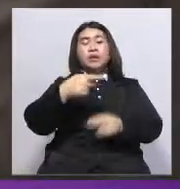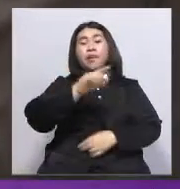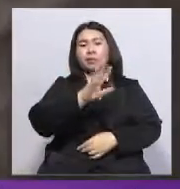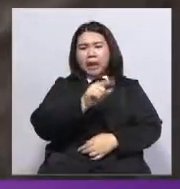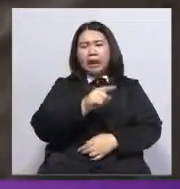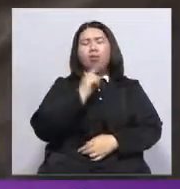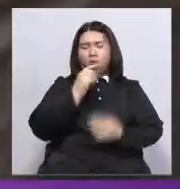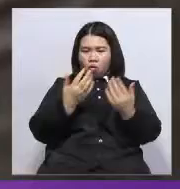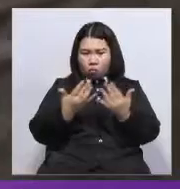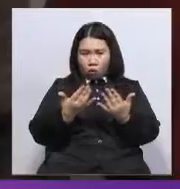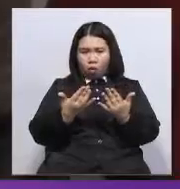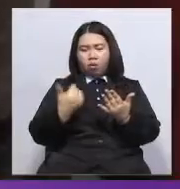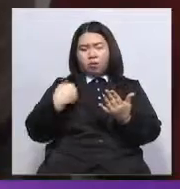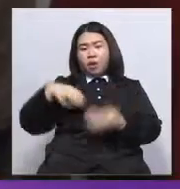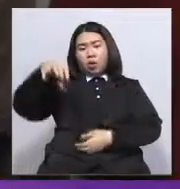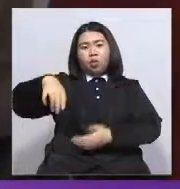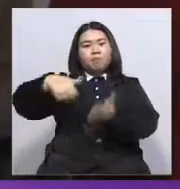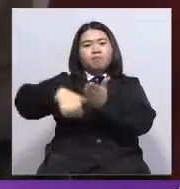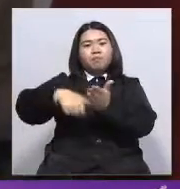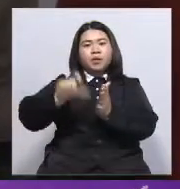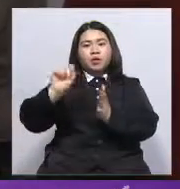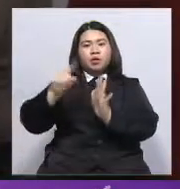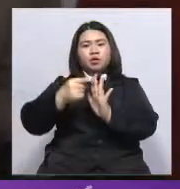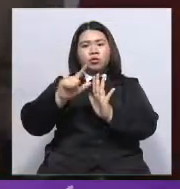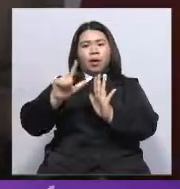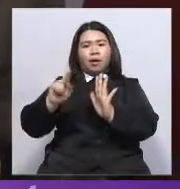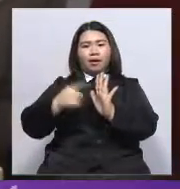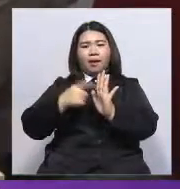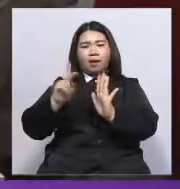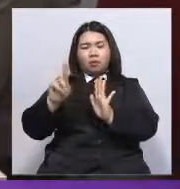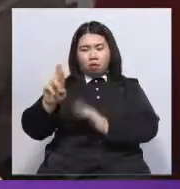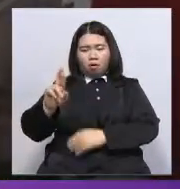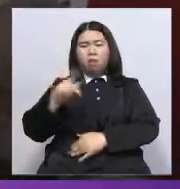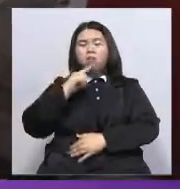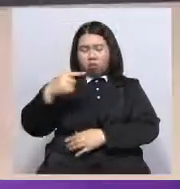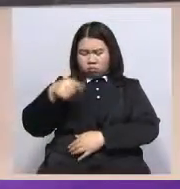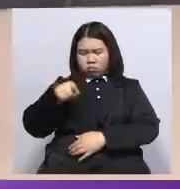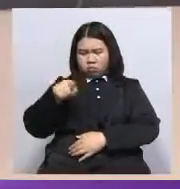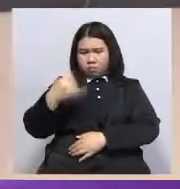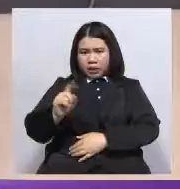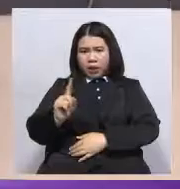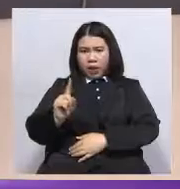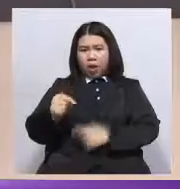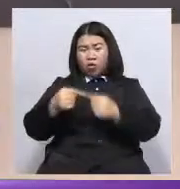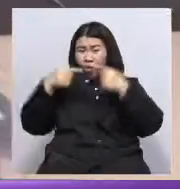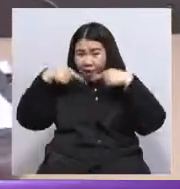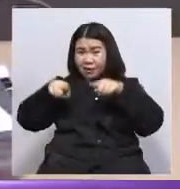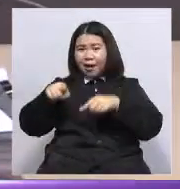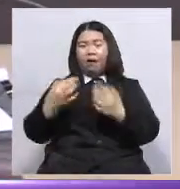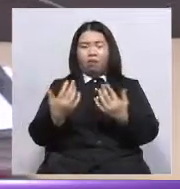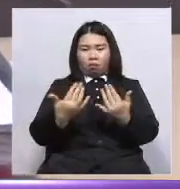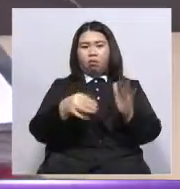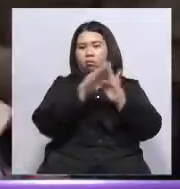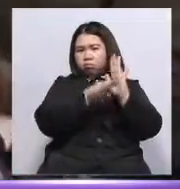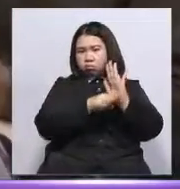ตำรวจก็ได้ประสานไปยังกรมศุลกากรว่าจะมีการว่าสามารถเข้าข่ายความผิดประเด็นใดบ้างนะคะซึ่งก็ยังอยู่ในขั้นตอนของ